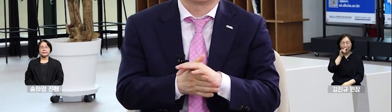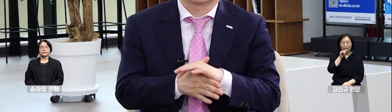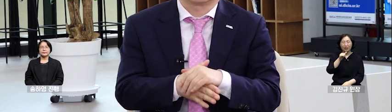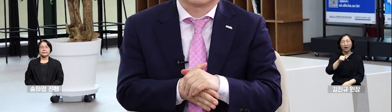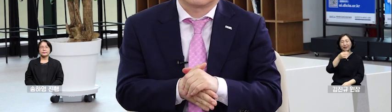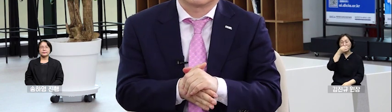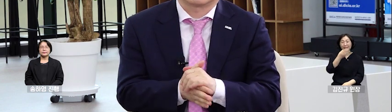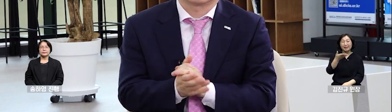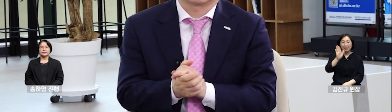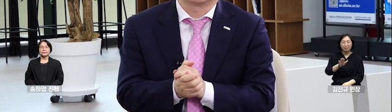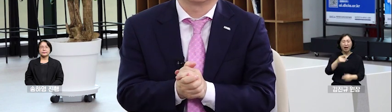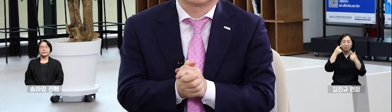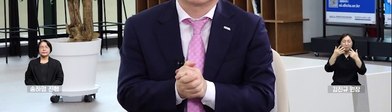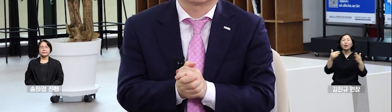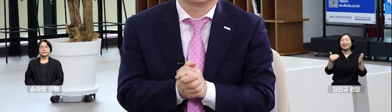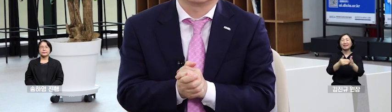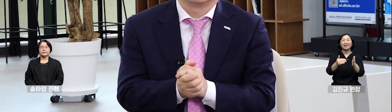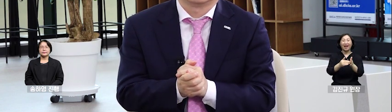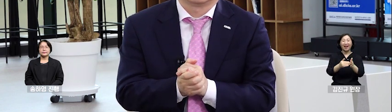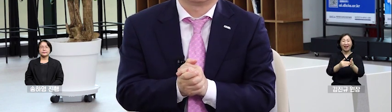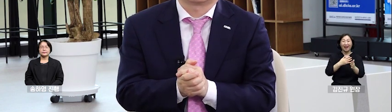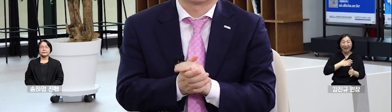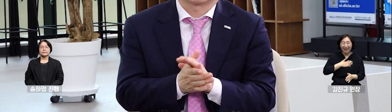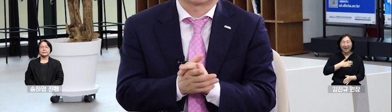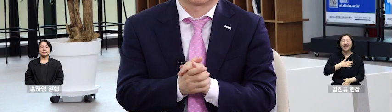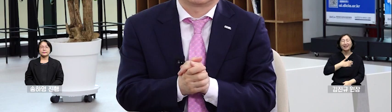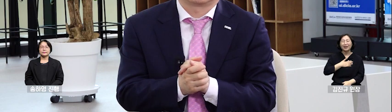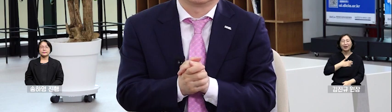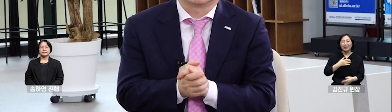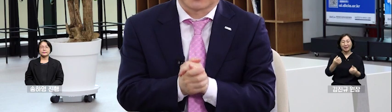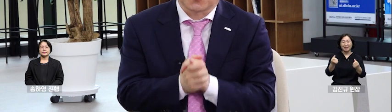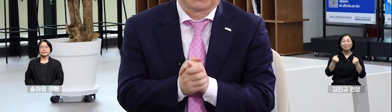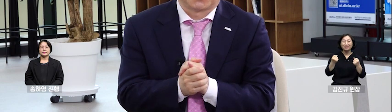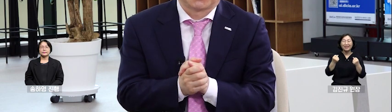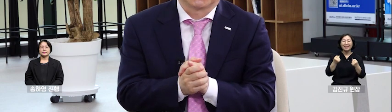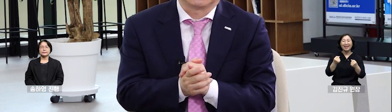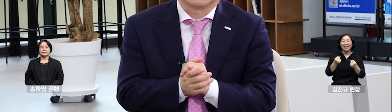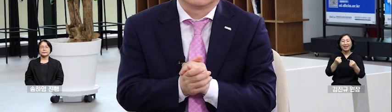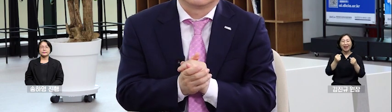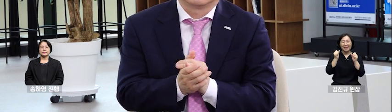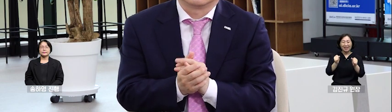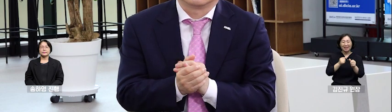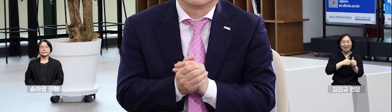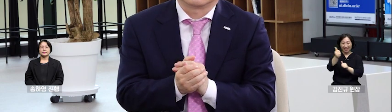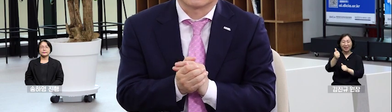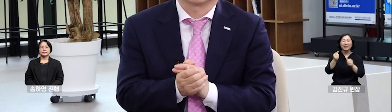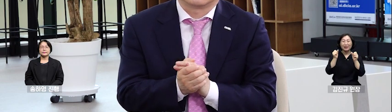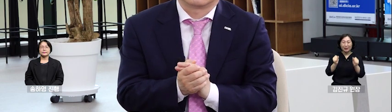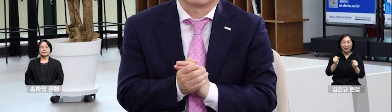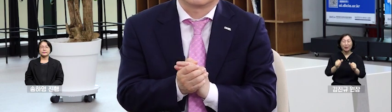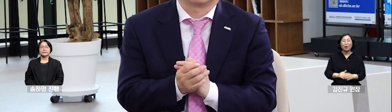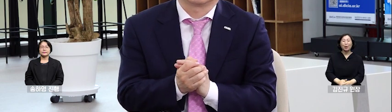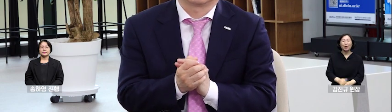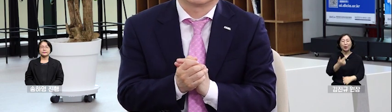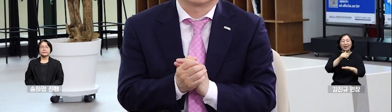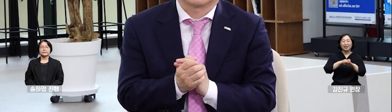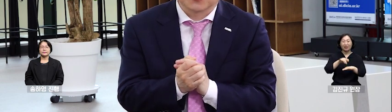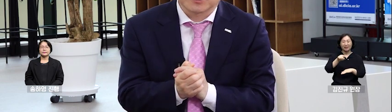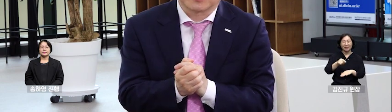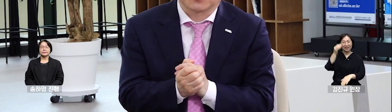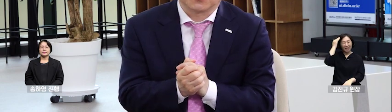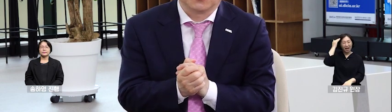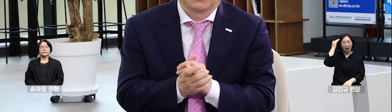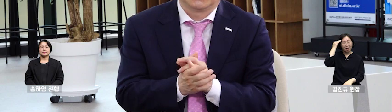분명히 지나 갈 거다 이렇게 생각이 듭니다 같이 힘 합쳐서 코로나 를 이겨내고 우리 이 대전이 대한민국의